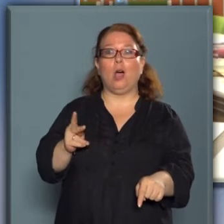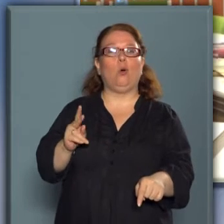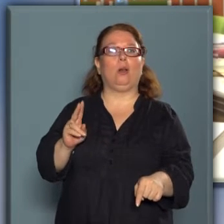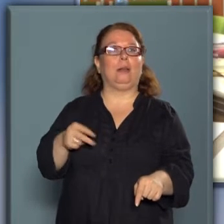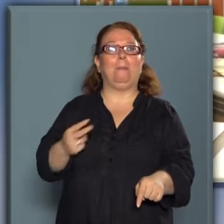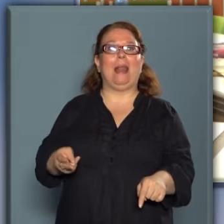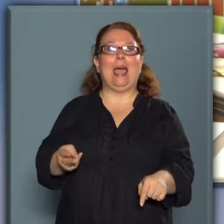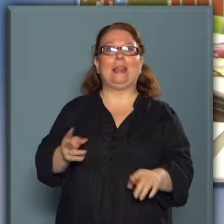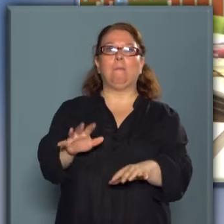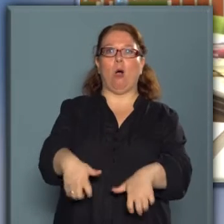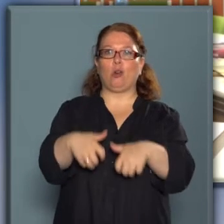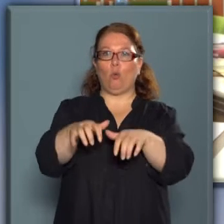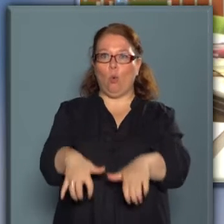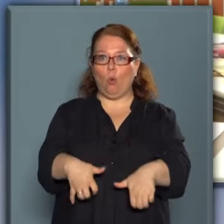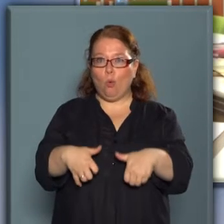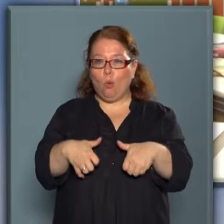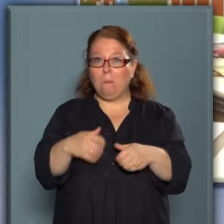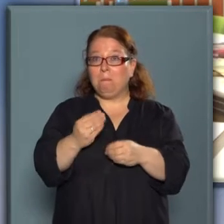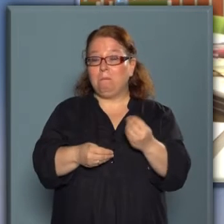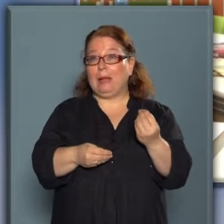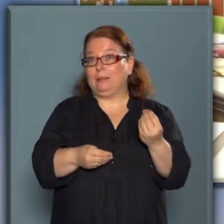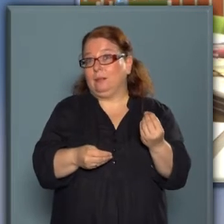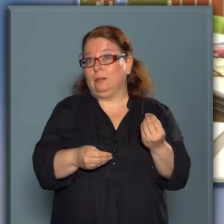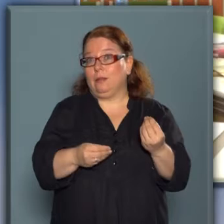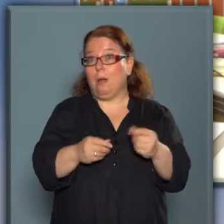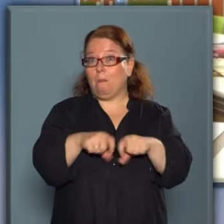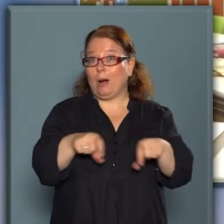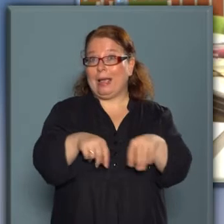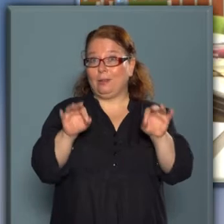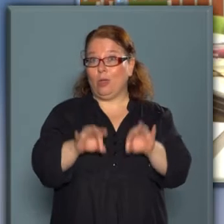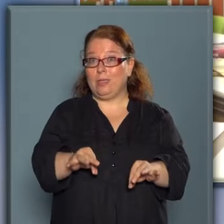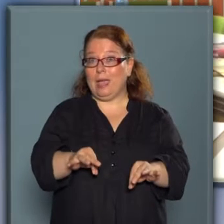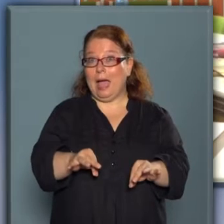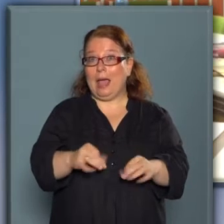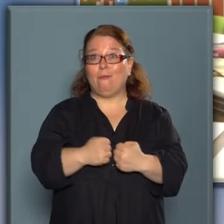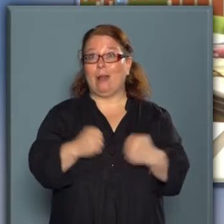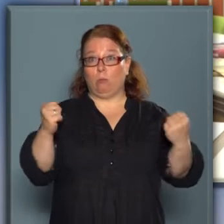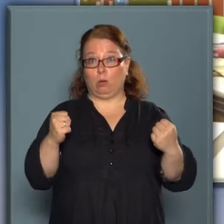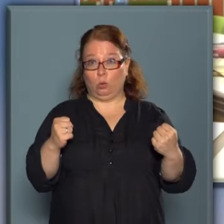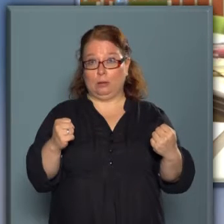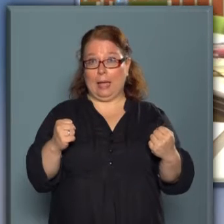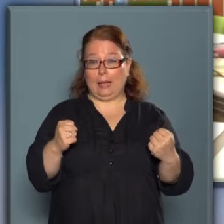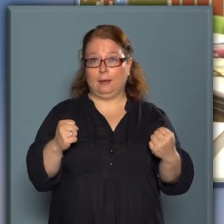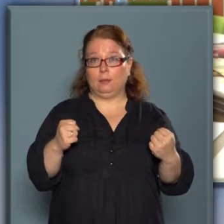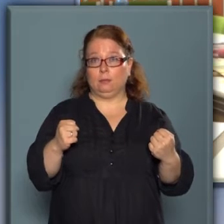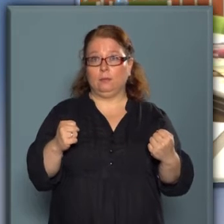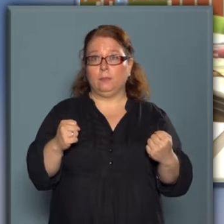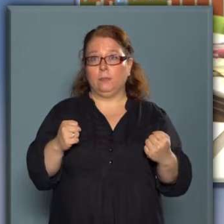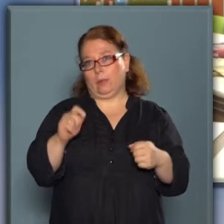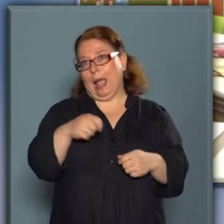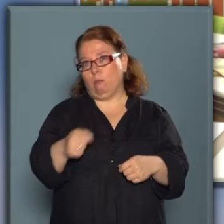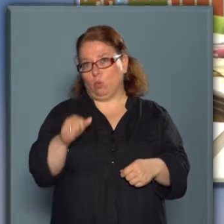nem lehetett egy markolóval kiásni, mert a parkettagyárat felrobbantották